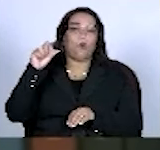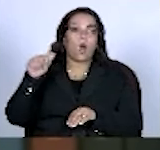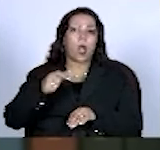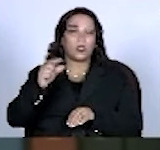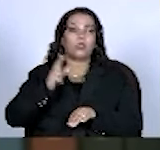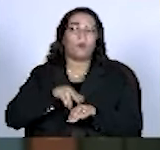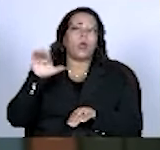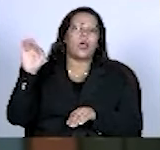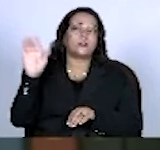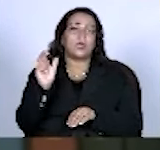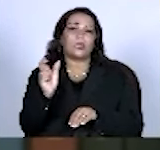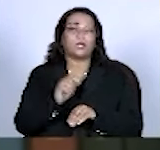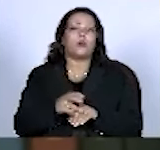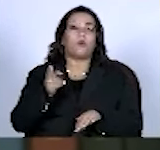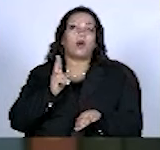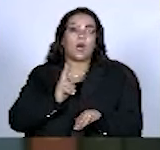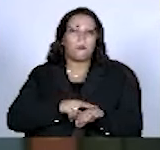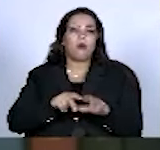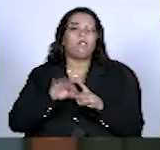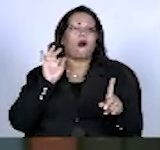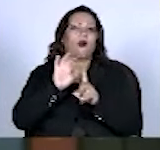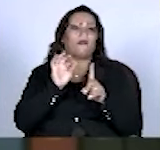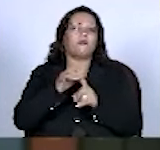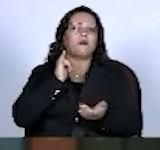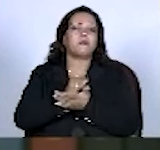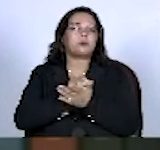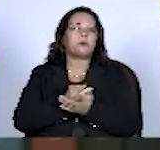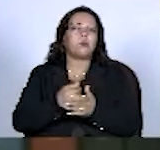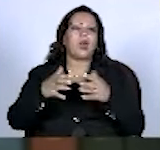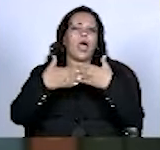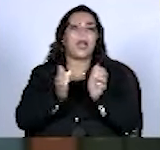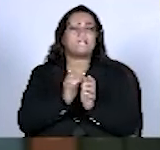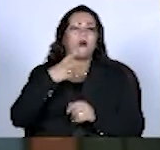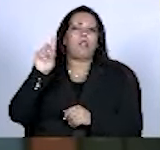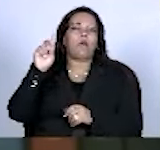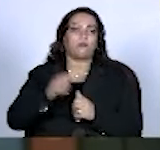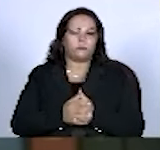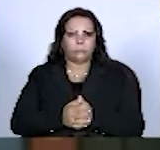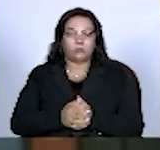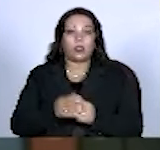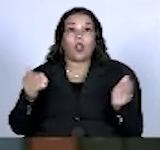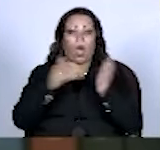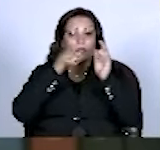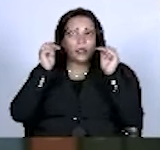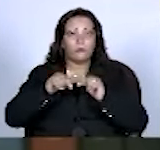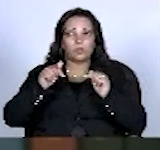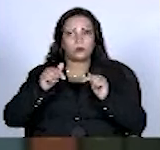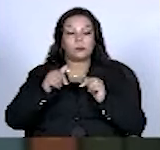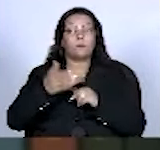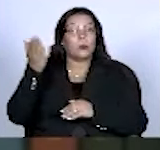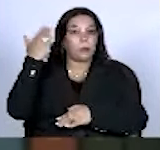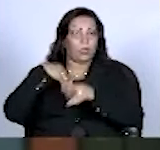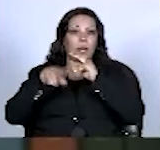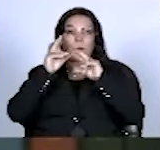حسن نصر الله وايضا استهداف قيادات حزب الله احنا حتى هذه اللحظه وكلمت